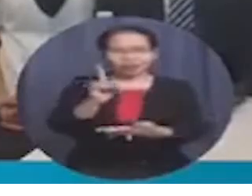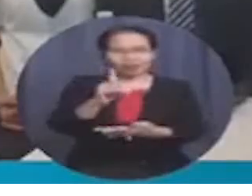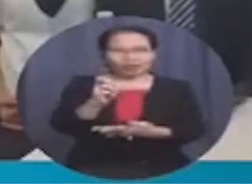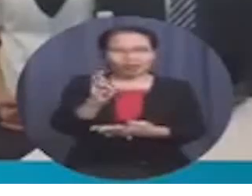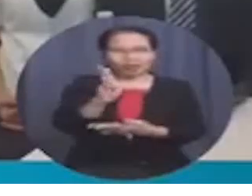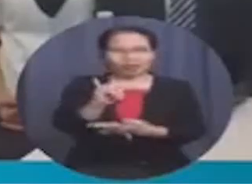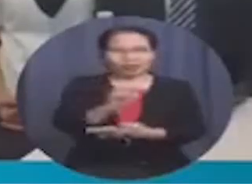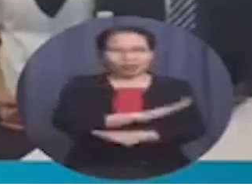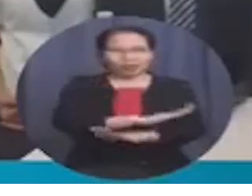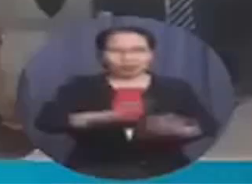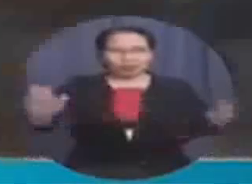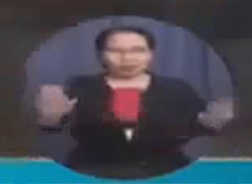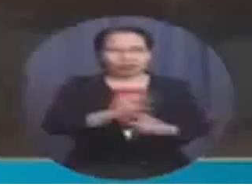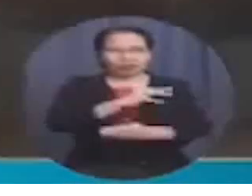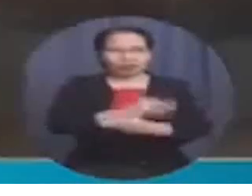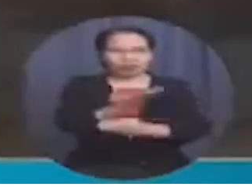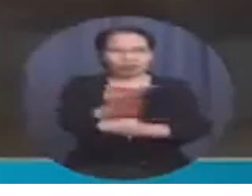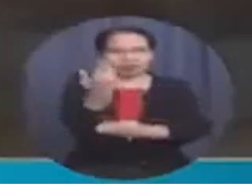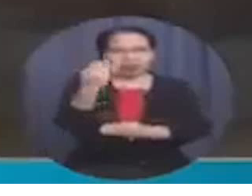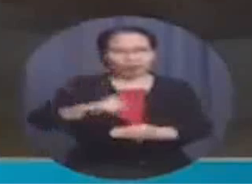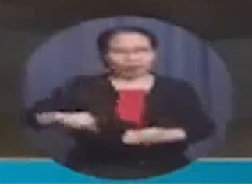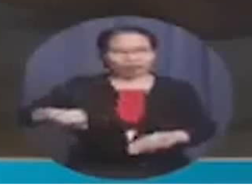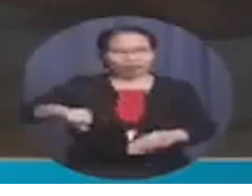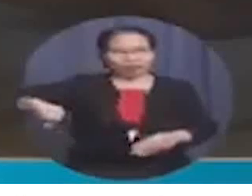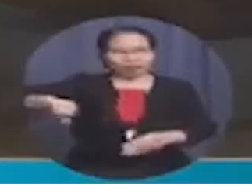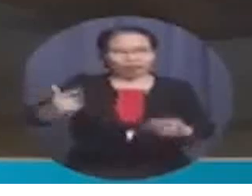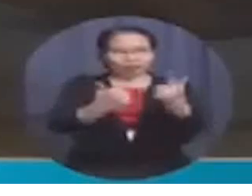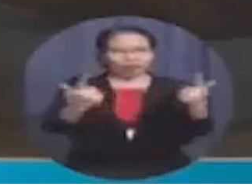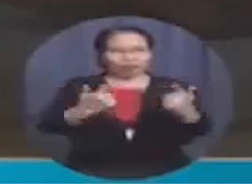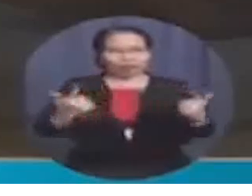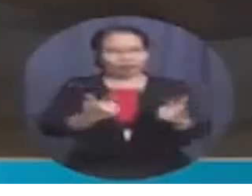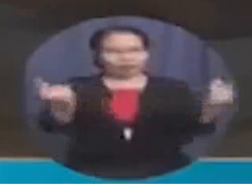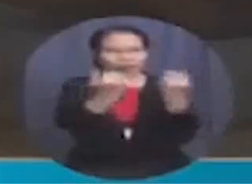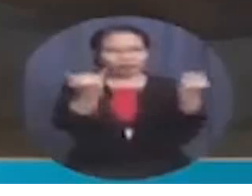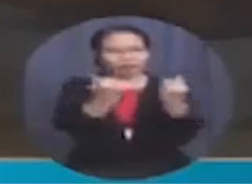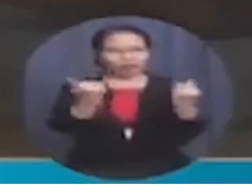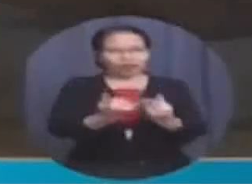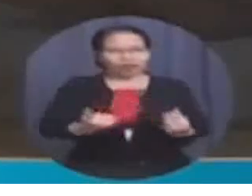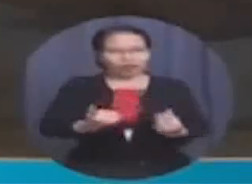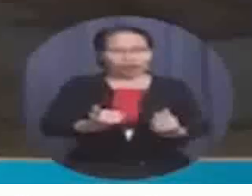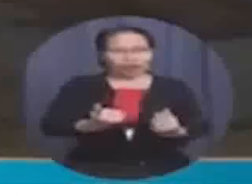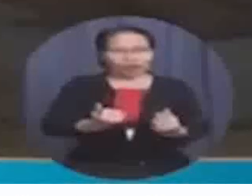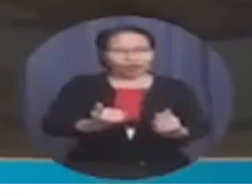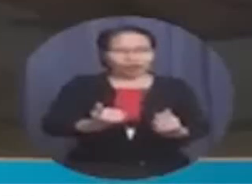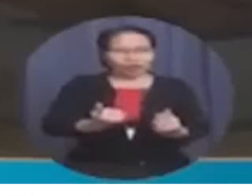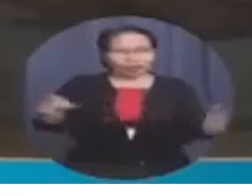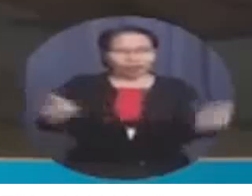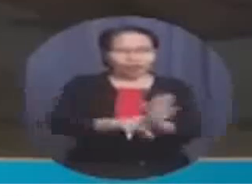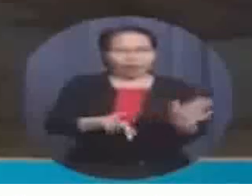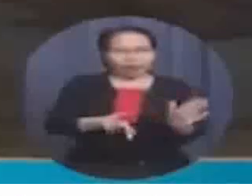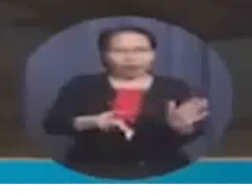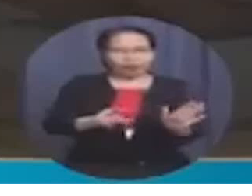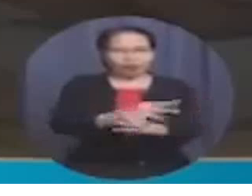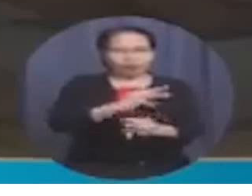Deuteronomio, huwag kang gagawa para sa iyo ng larawang inanyuan. Gumawa, bawal nga